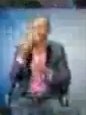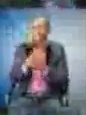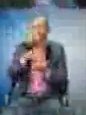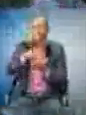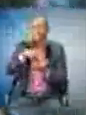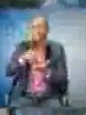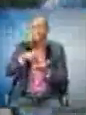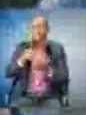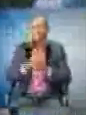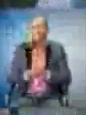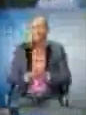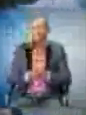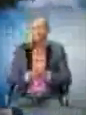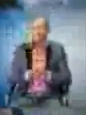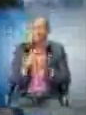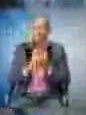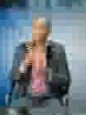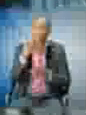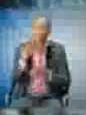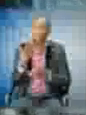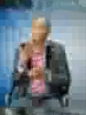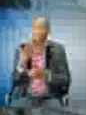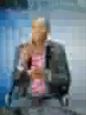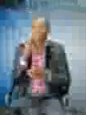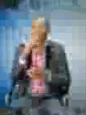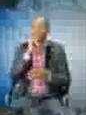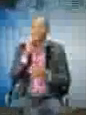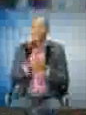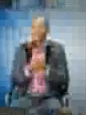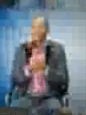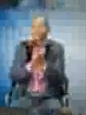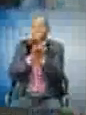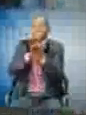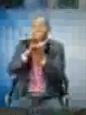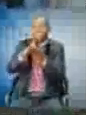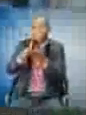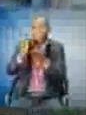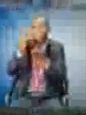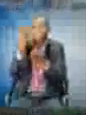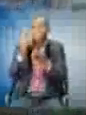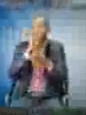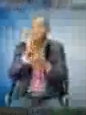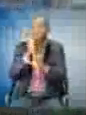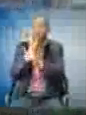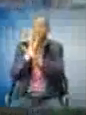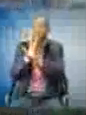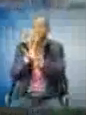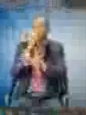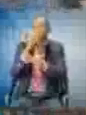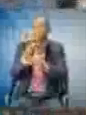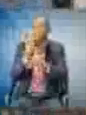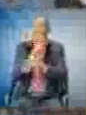Indemnisé. Et 4, il n'y a pas d'hygiène ici. 5, il n'y a pas de transport. Vous voyez là